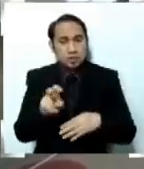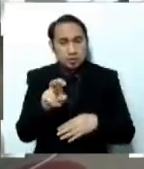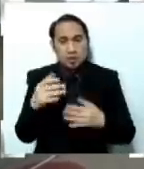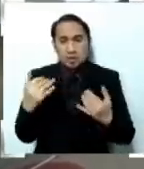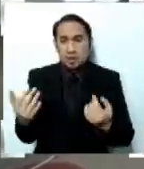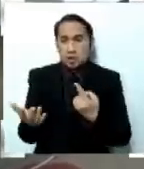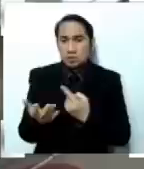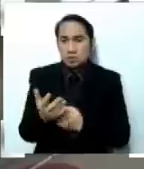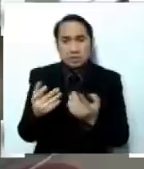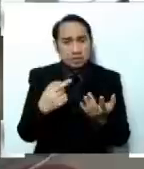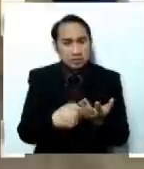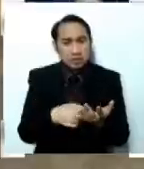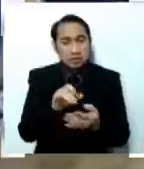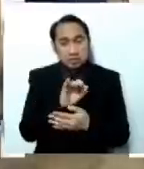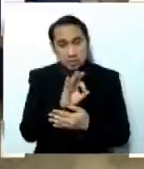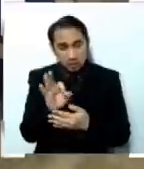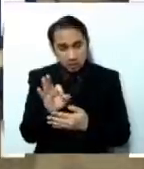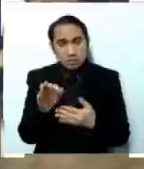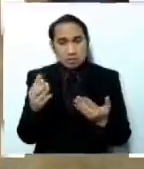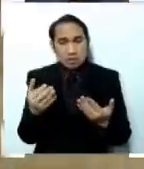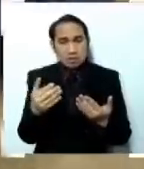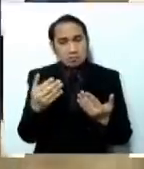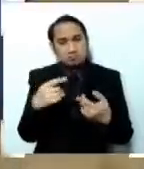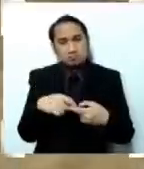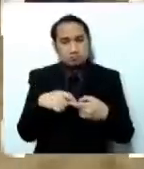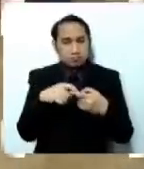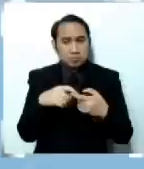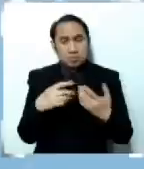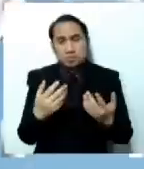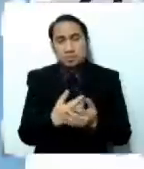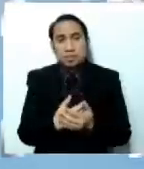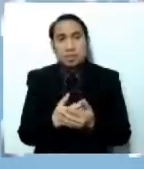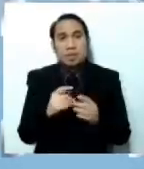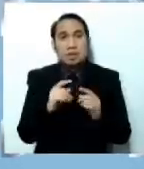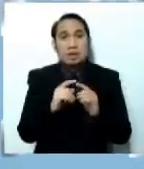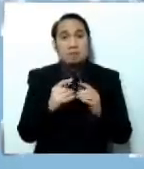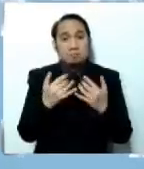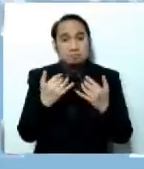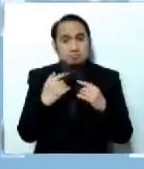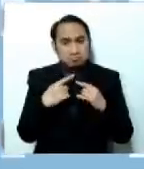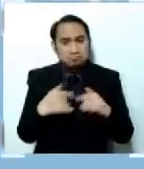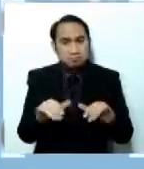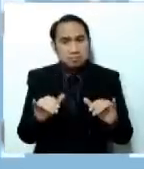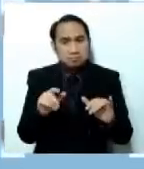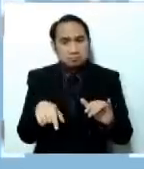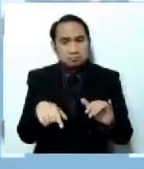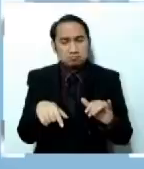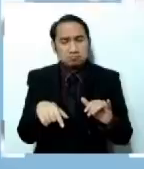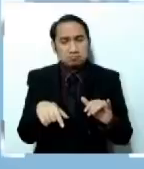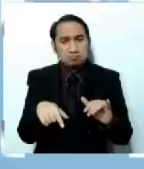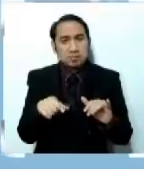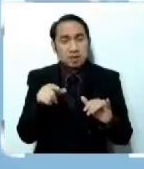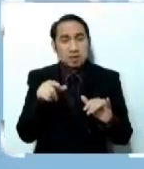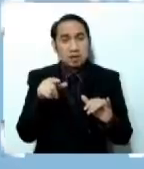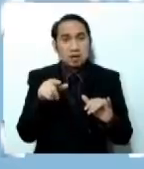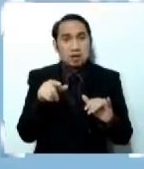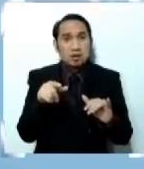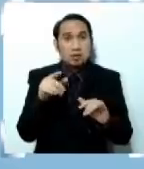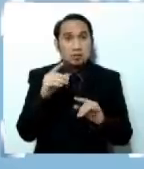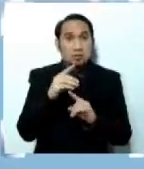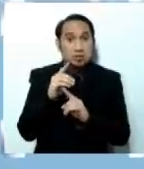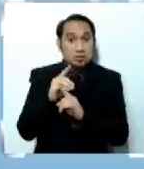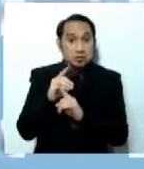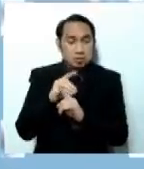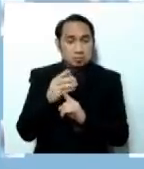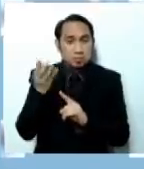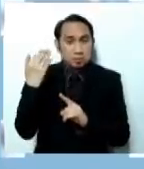rin po yung implementation natin ng mga ongoing na travel restrictions. Noong Disyembre, nagpatupad din ang travel restrictions sa Pilipinas sa mga